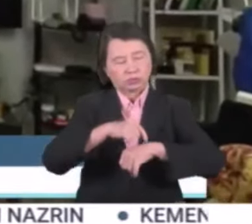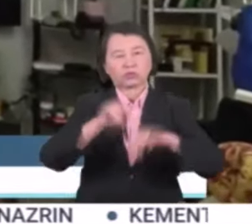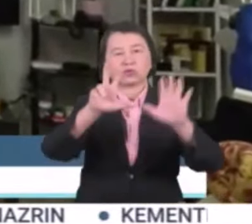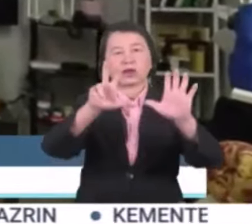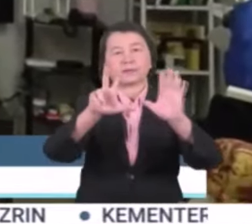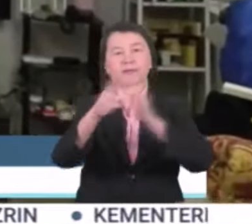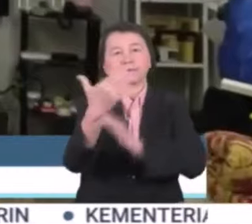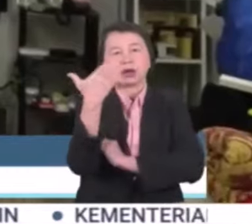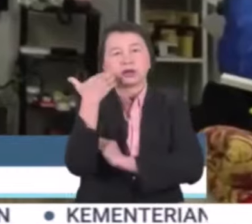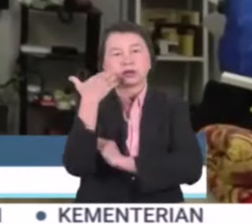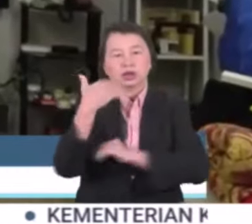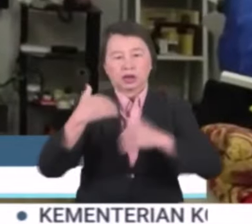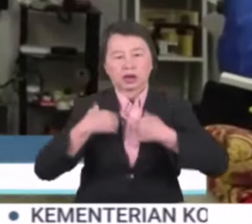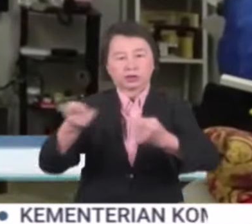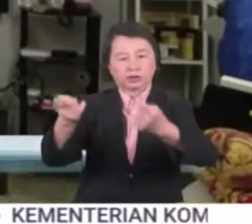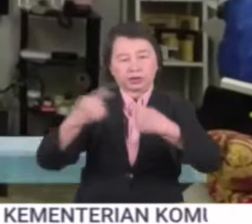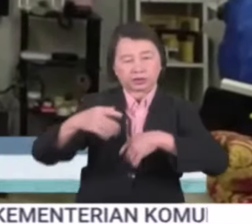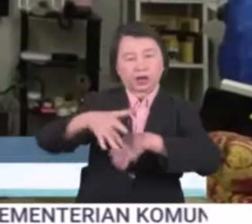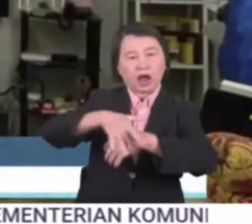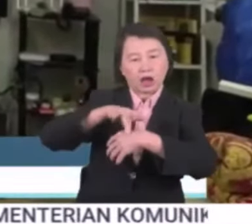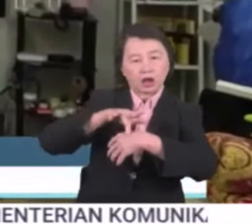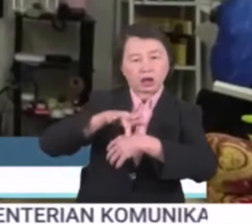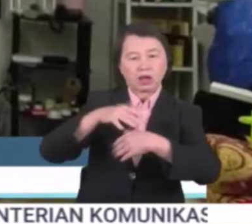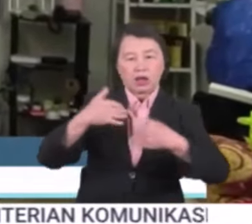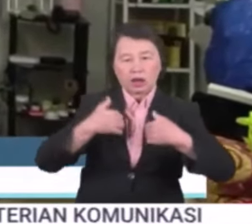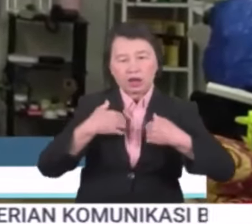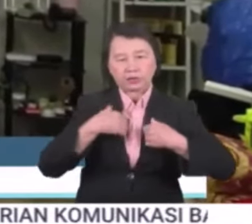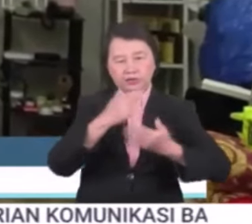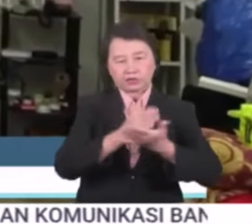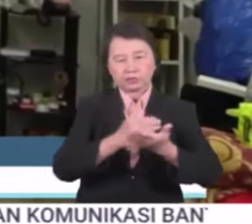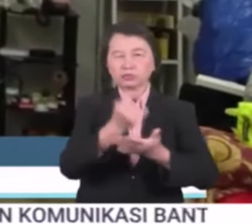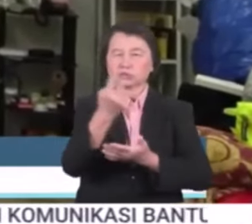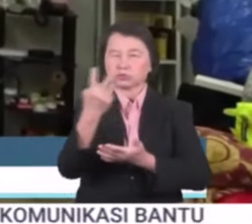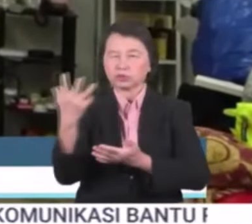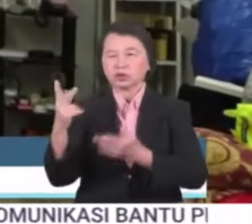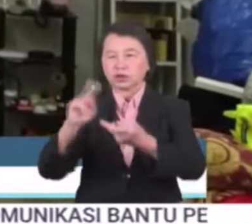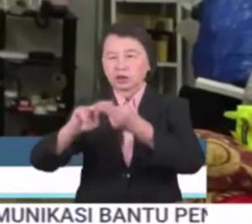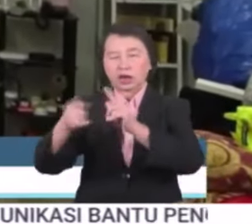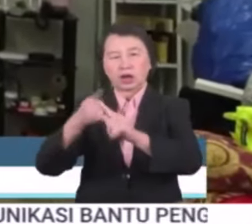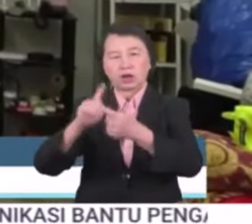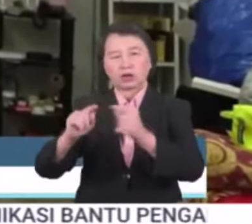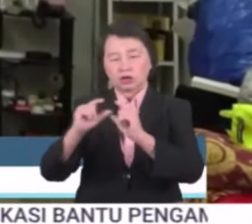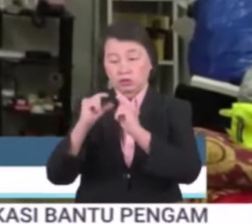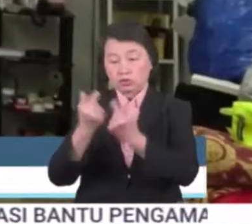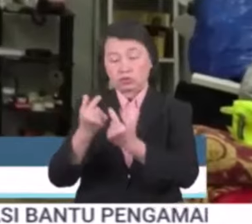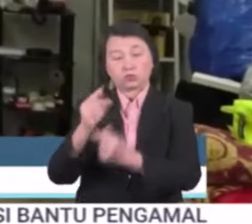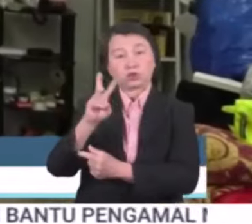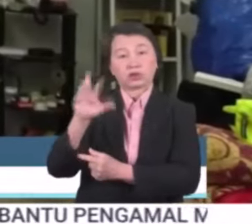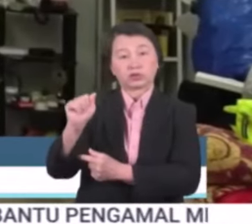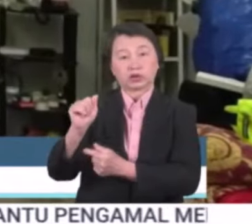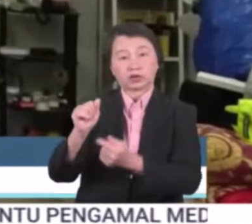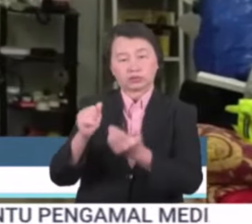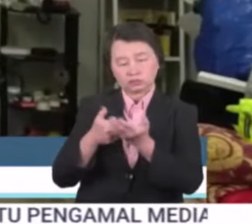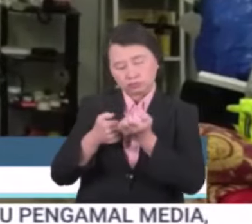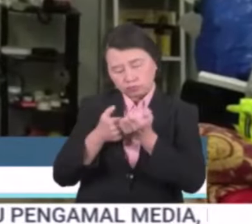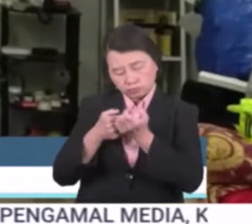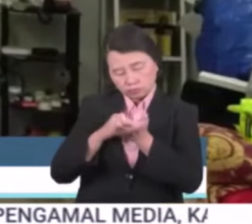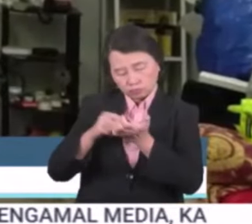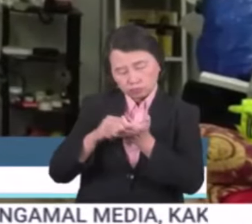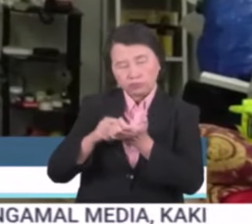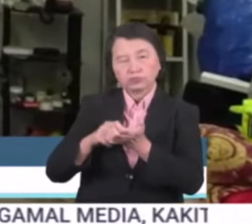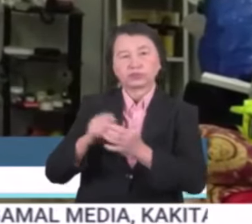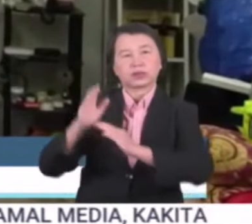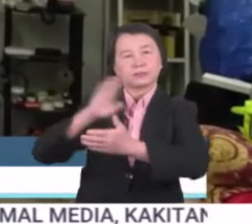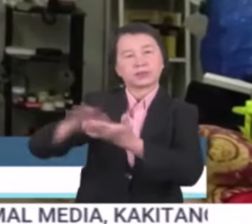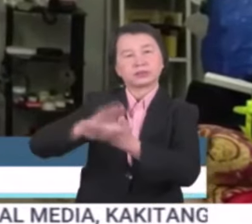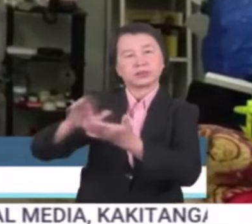8. Ada yang datang awal pun ada kan. Ada juga beberapa kawan, kita ada grup WhatsApp, dia masih lagi sedang membersihkan